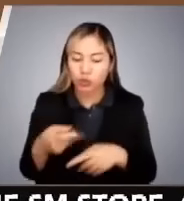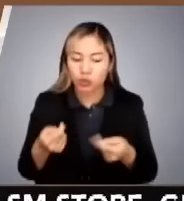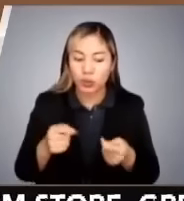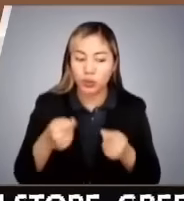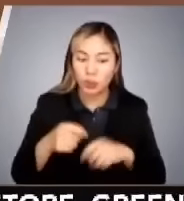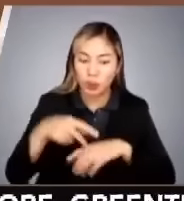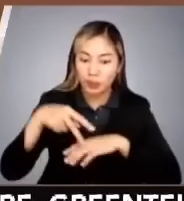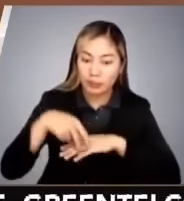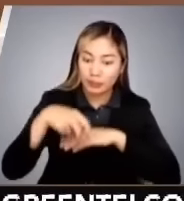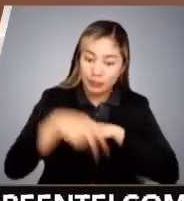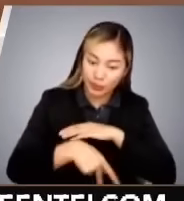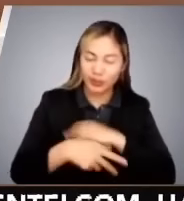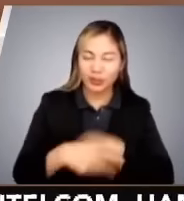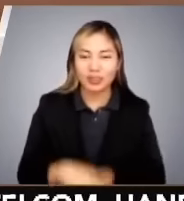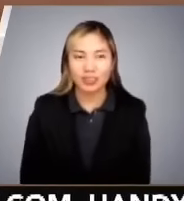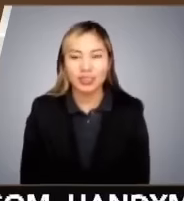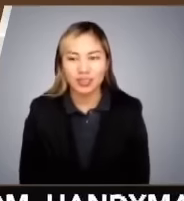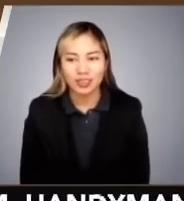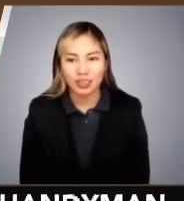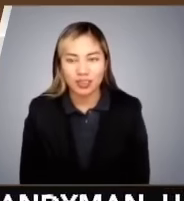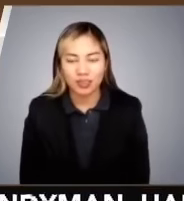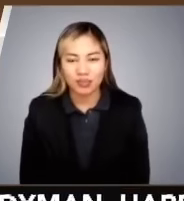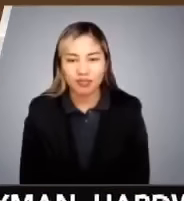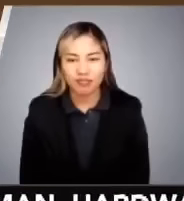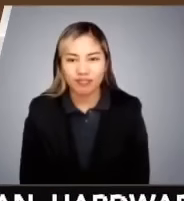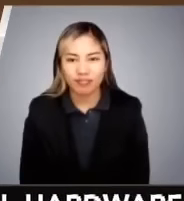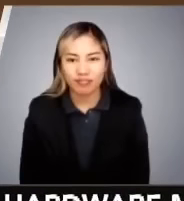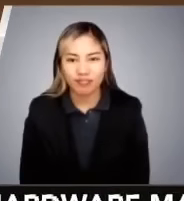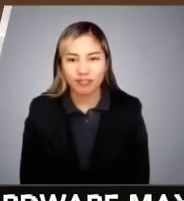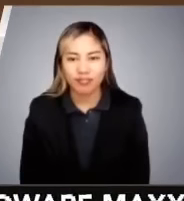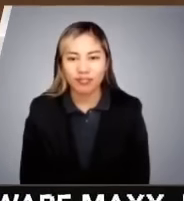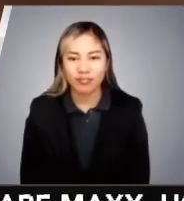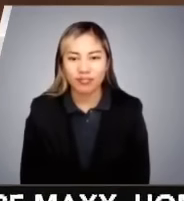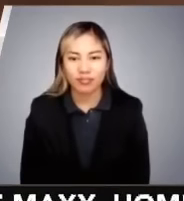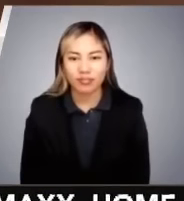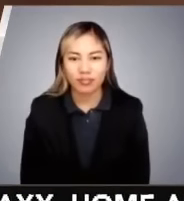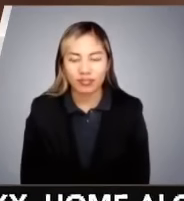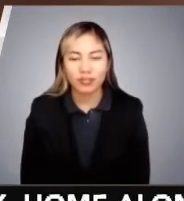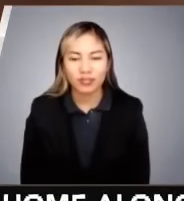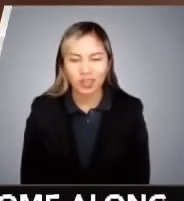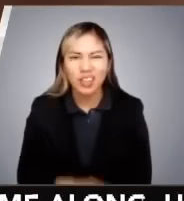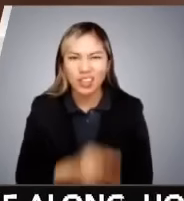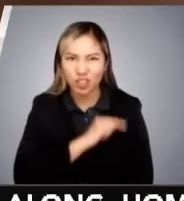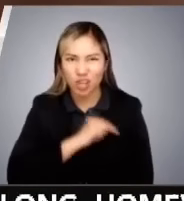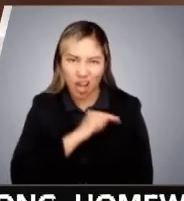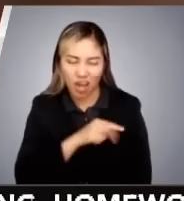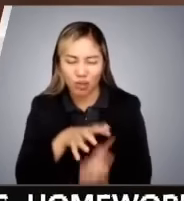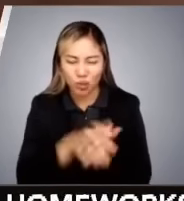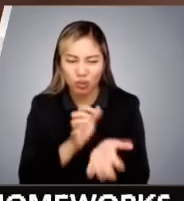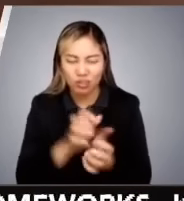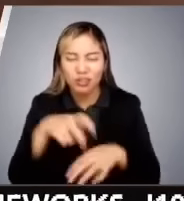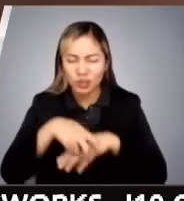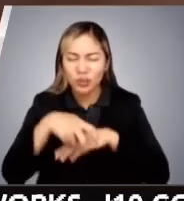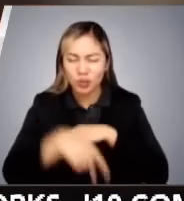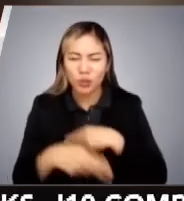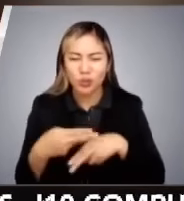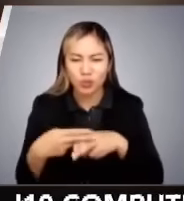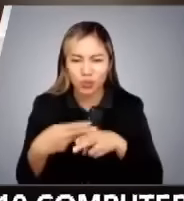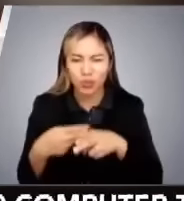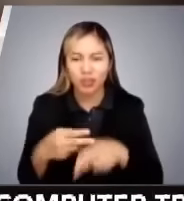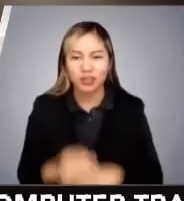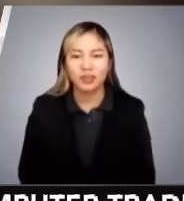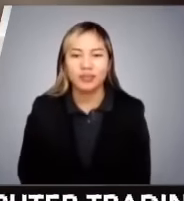Yes. So dapat careful pa rin. Nasa kanilang nature naman yan. Tatalun ka rin, Yuki. Oo. Soon. Cute,